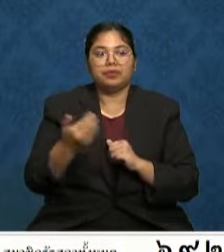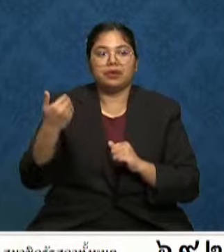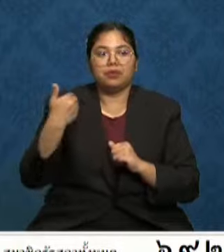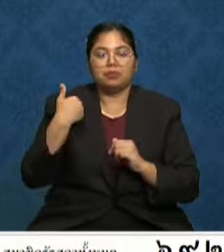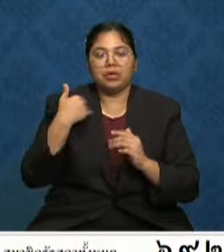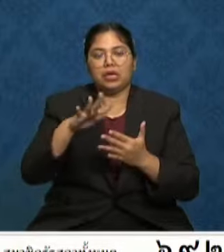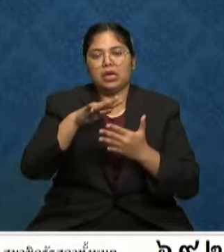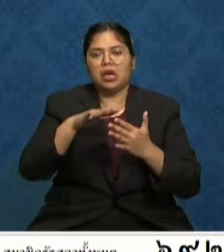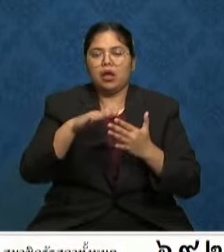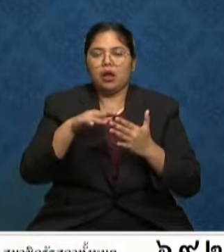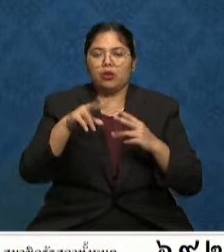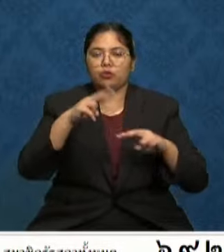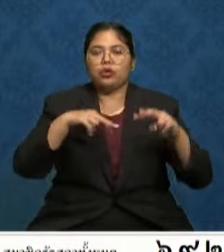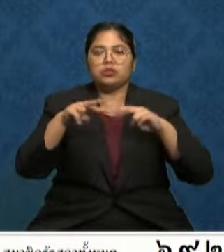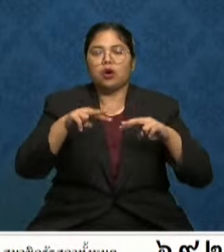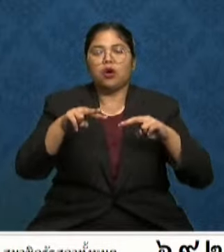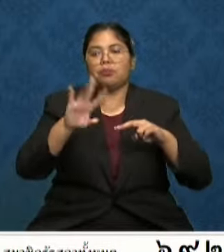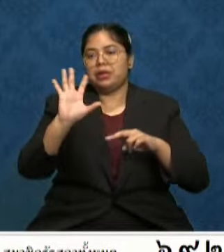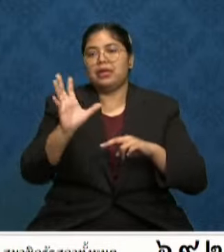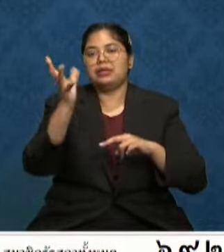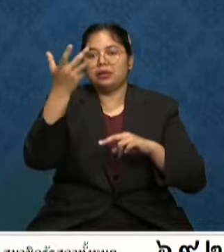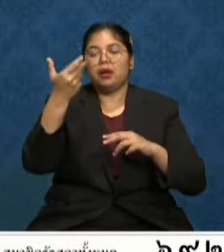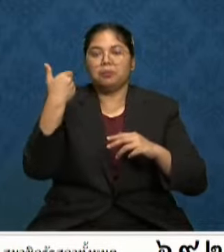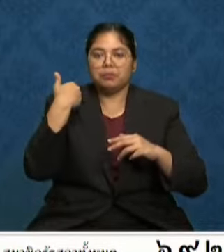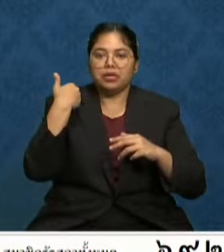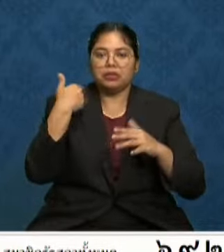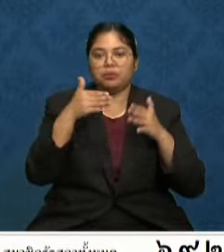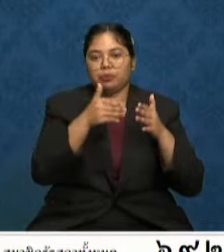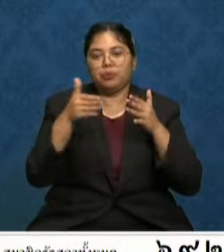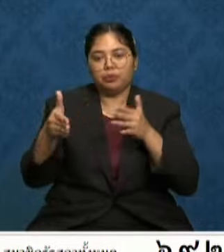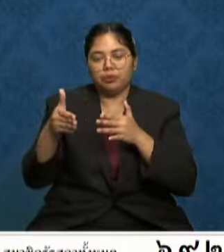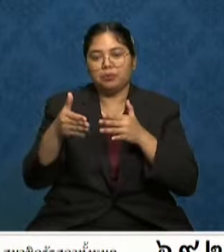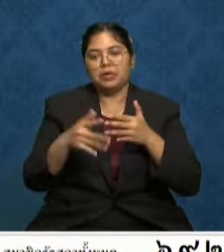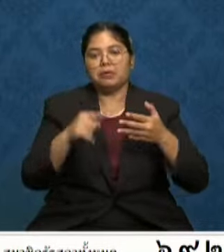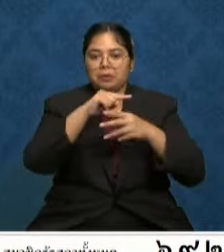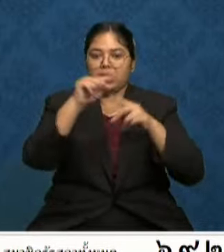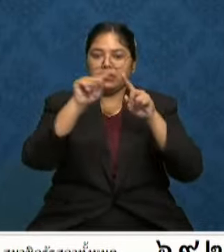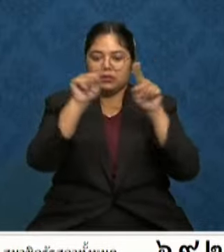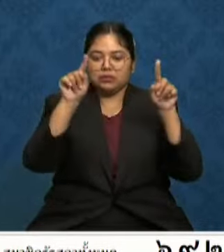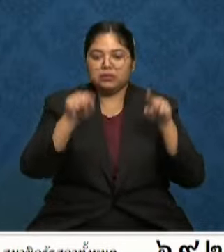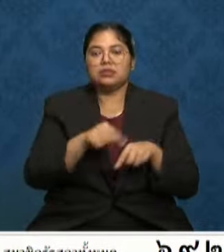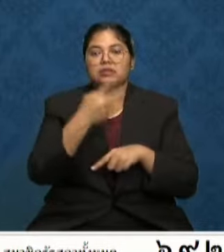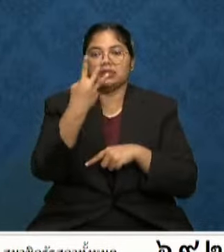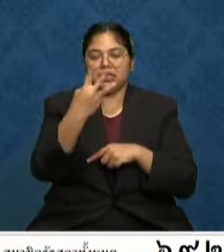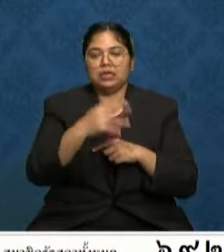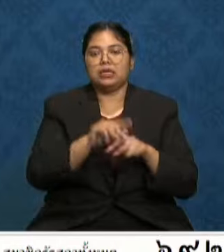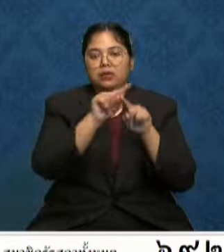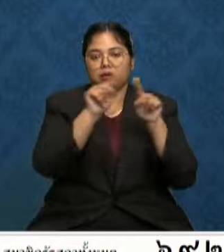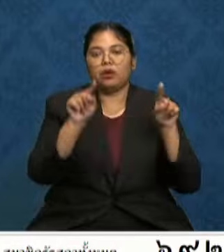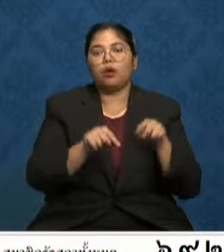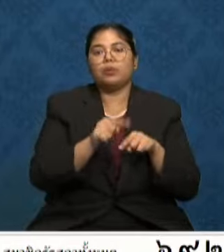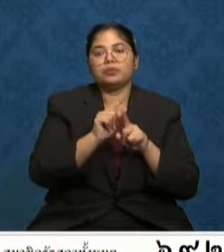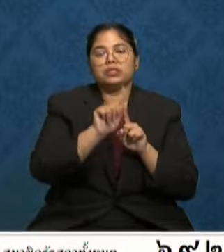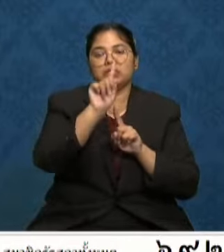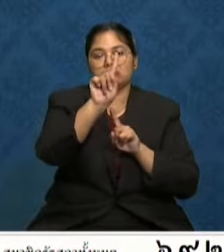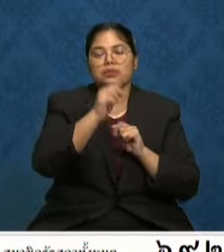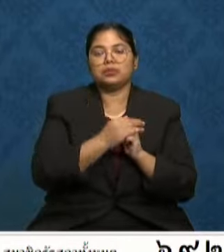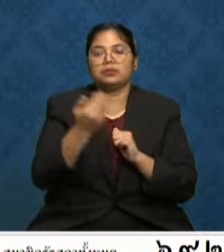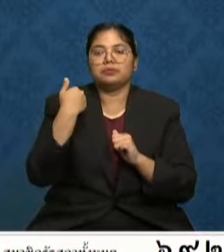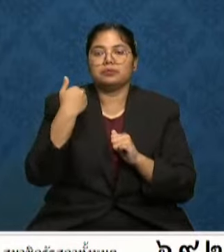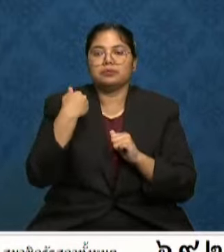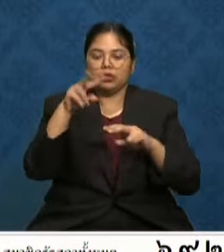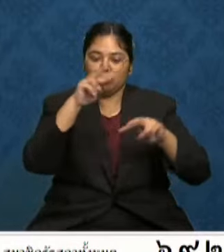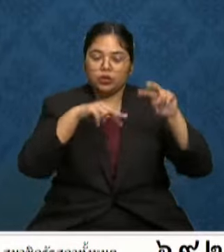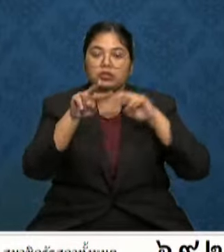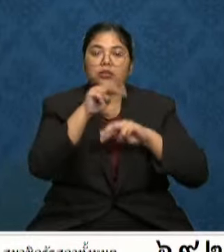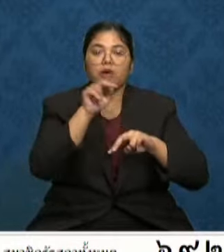กทจะตองตลัวสอบโยมาตรฐานศากลอยู่สรีหลักสรีกรอบขอบแรกเลยตรวจสอบว